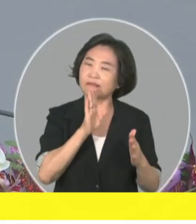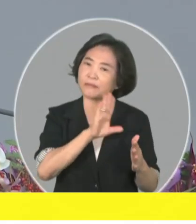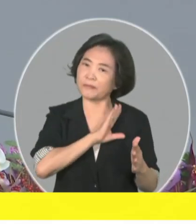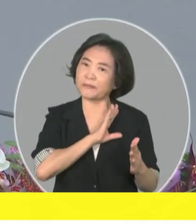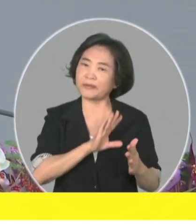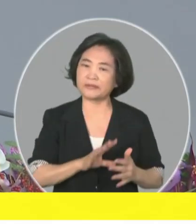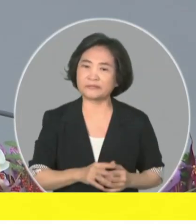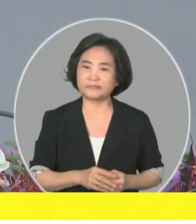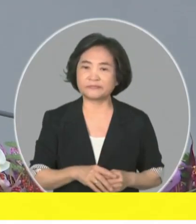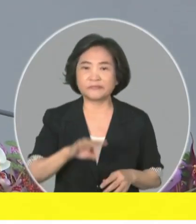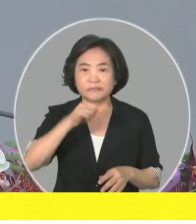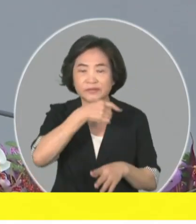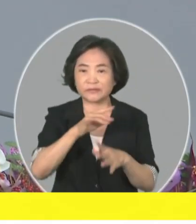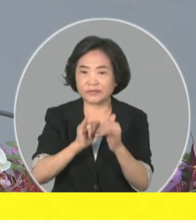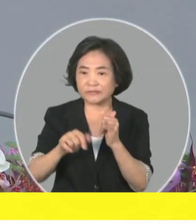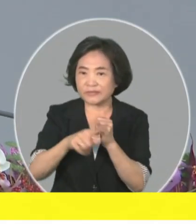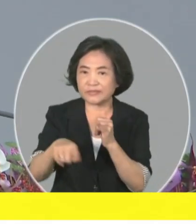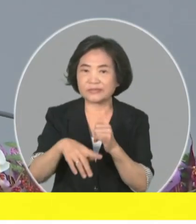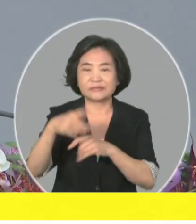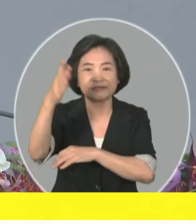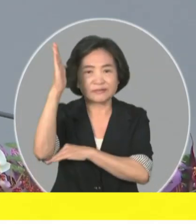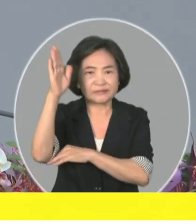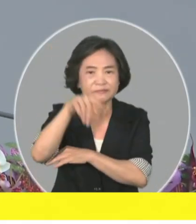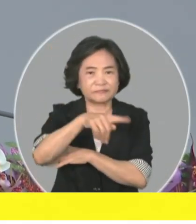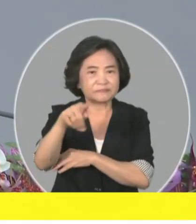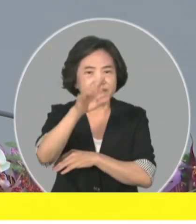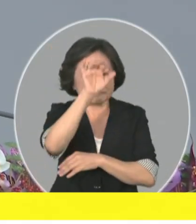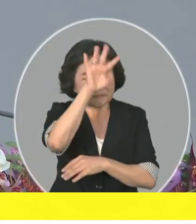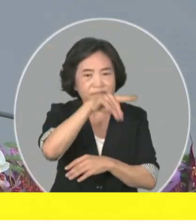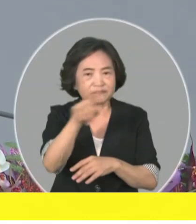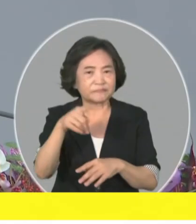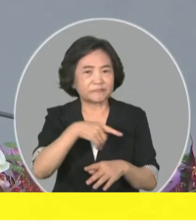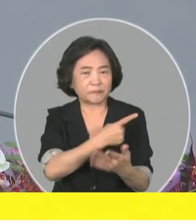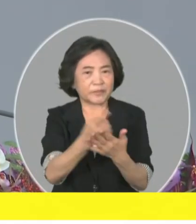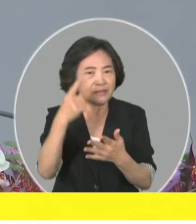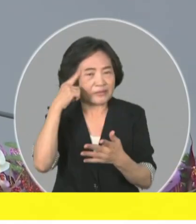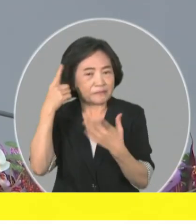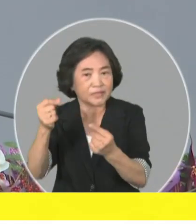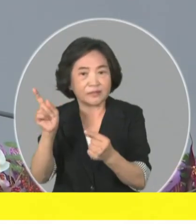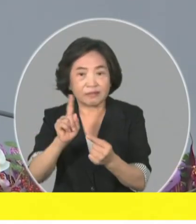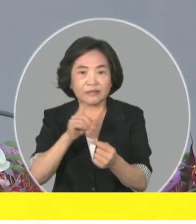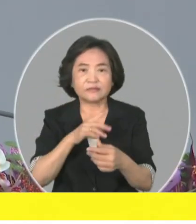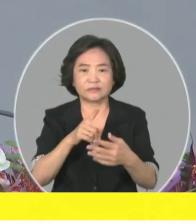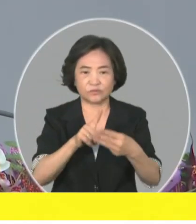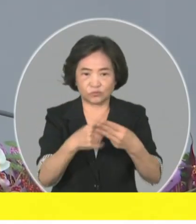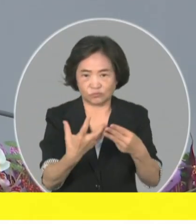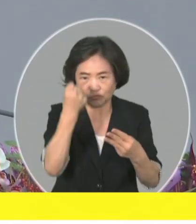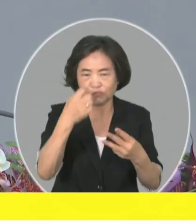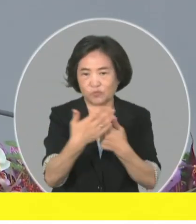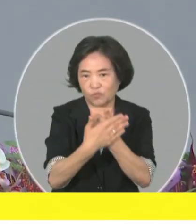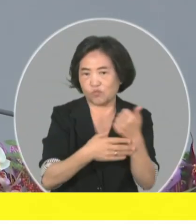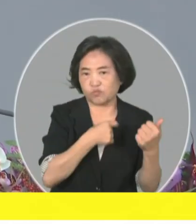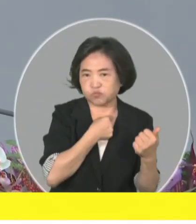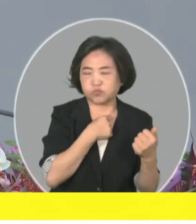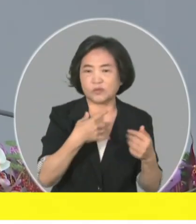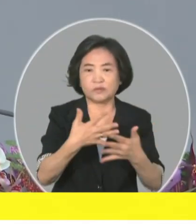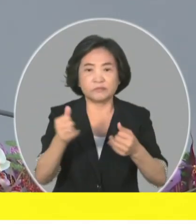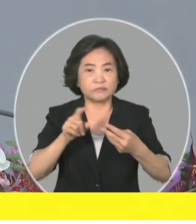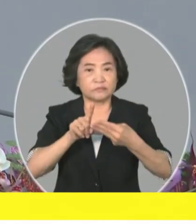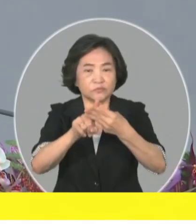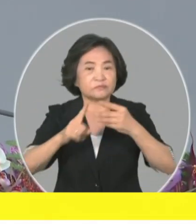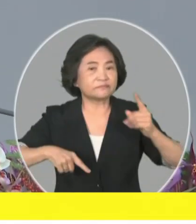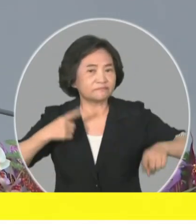台湾人民和朝野政党的最大的共识，就是捍卫主权以及我们民主自